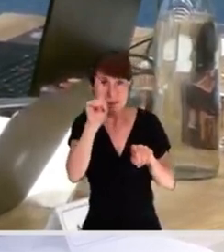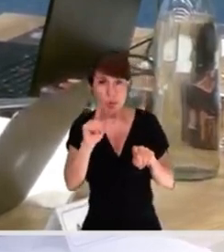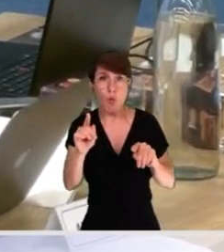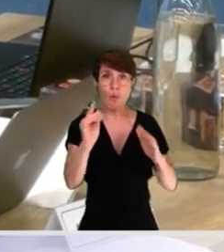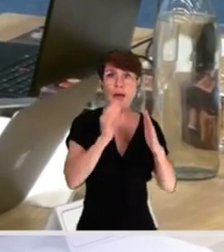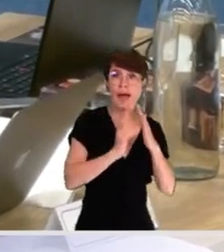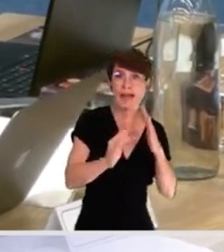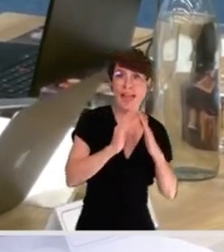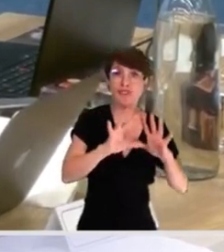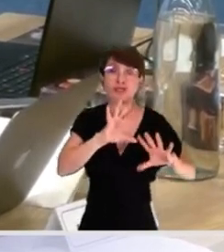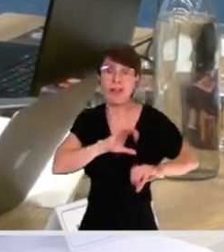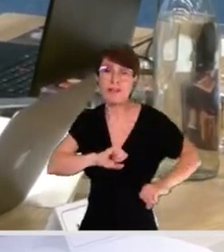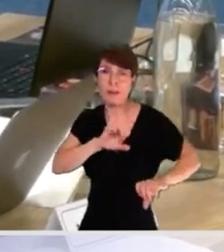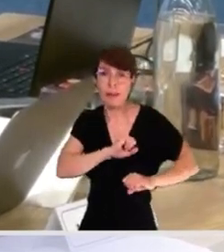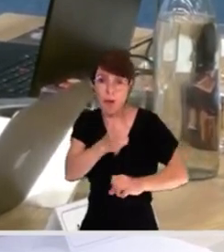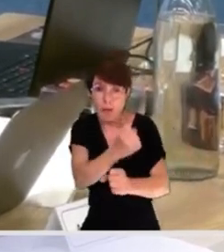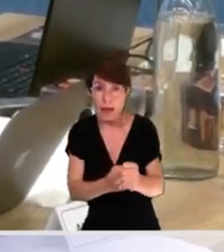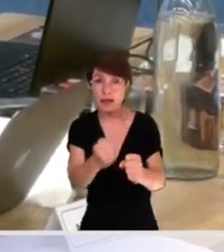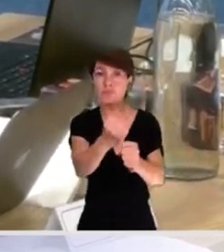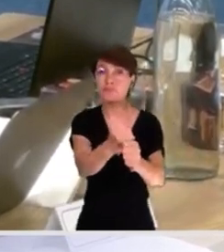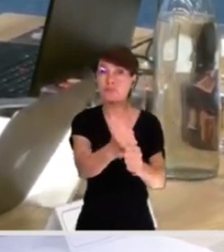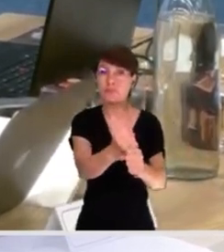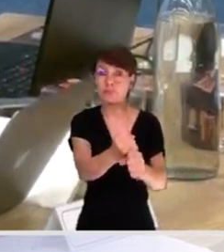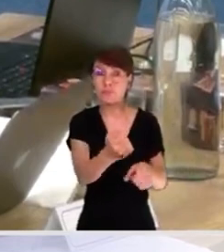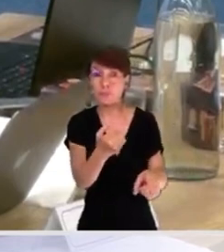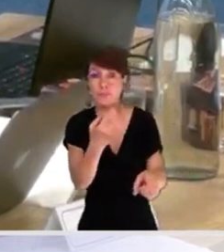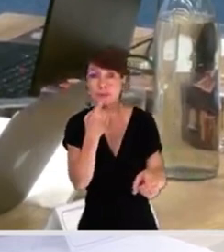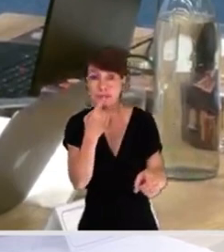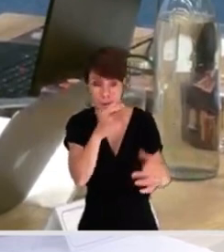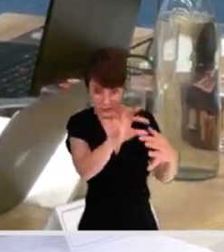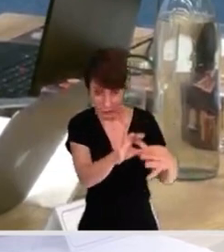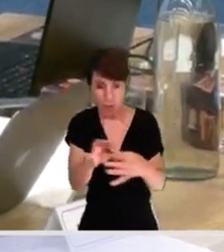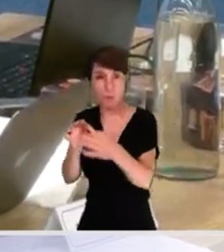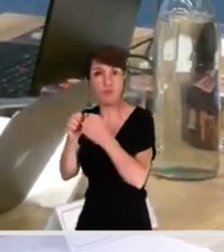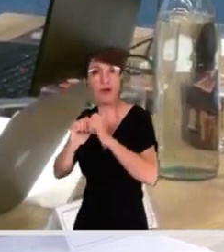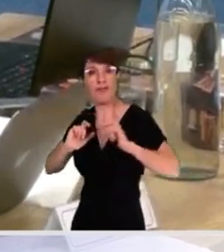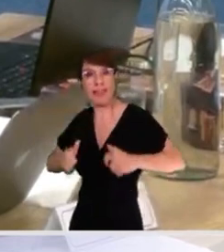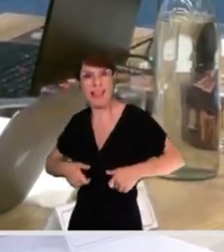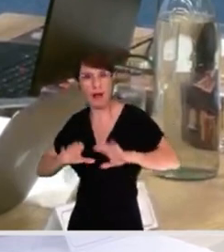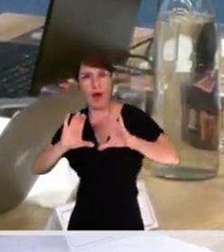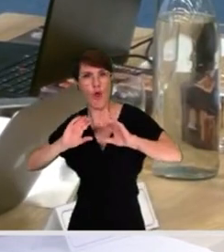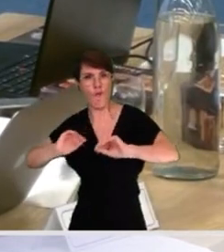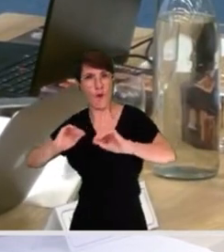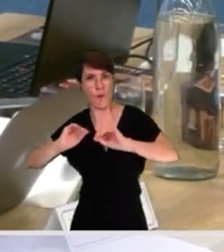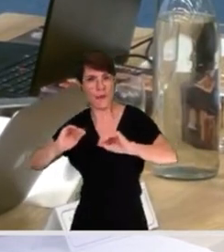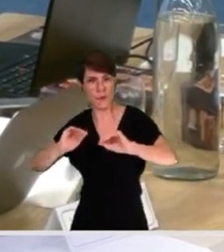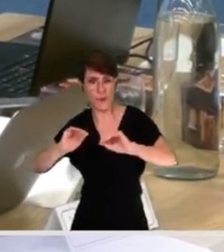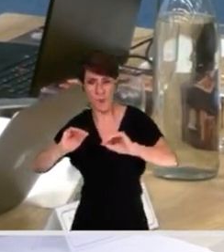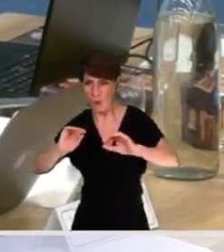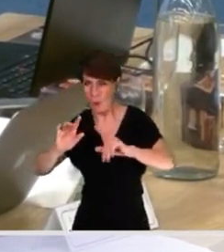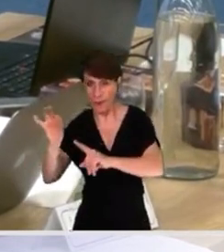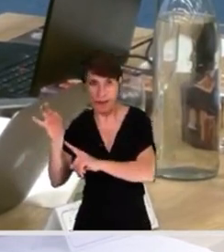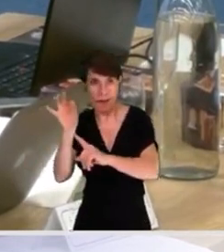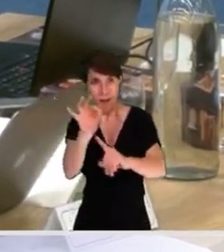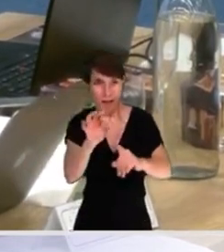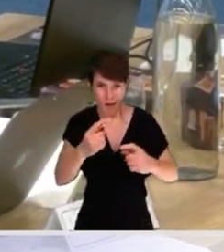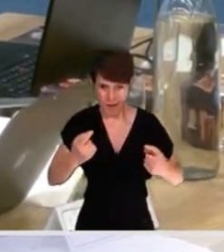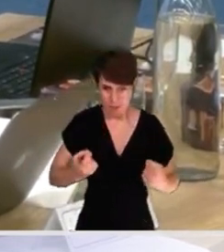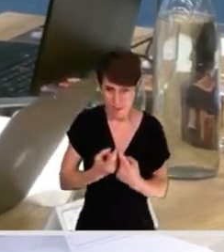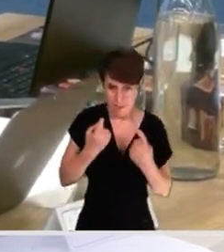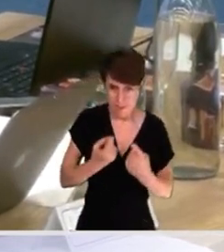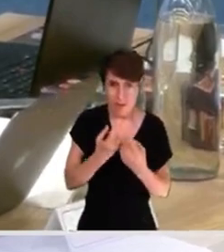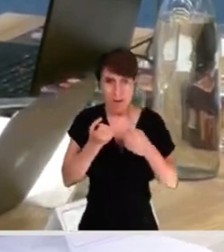qui permettrait à une école de formation liée de s'exercer. Je pense que c'est dans cette